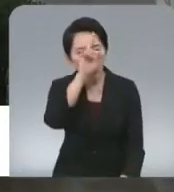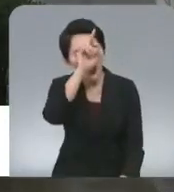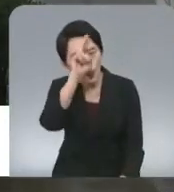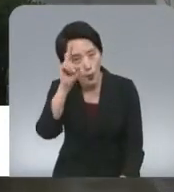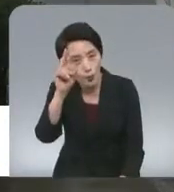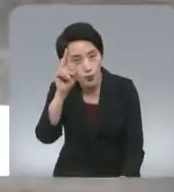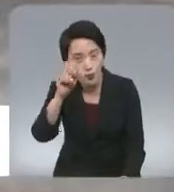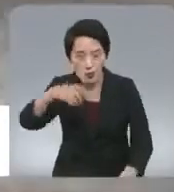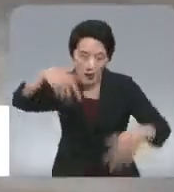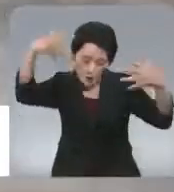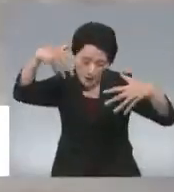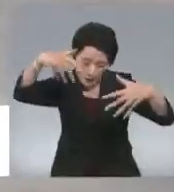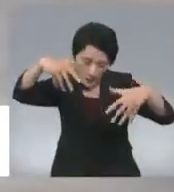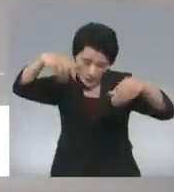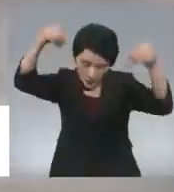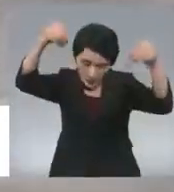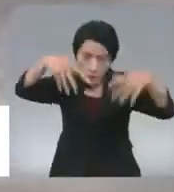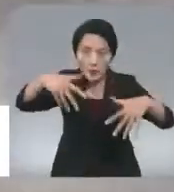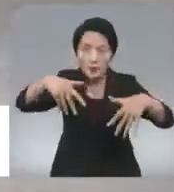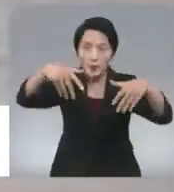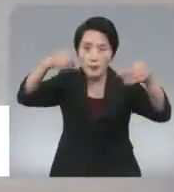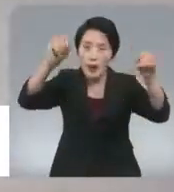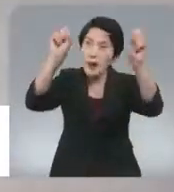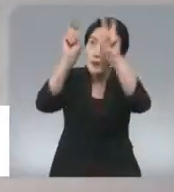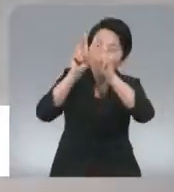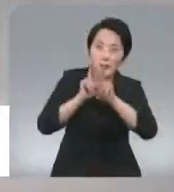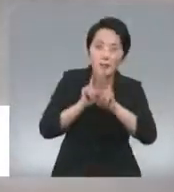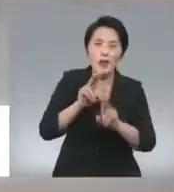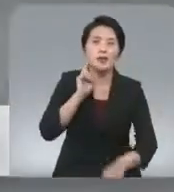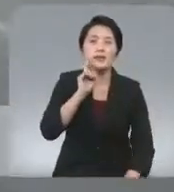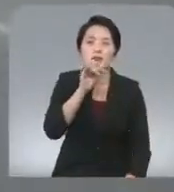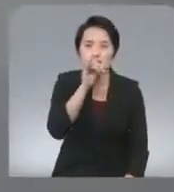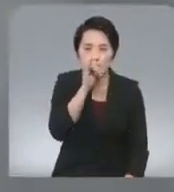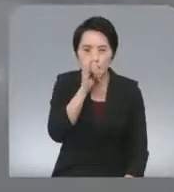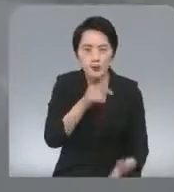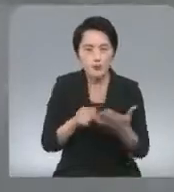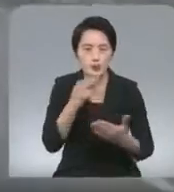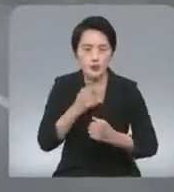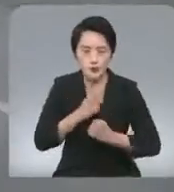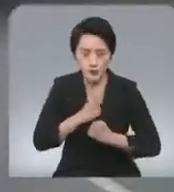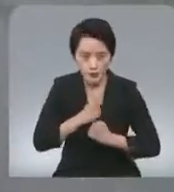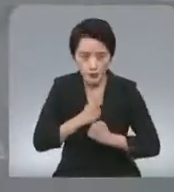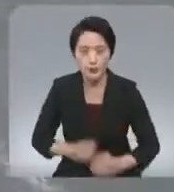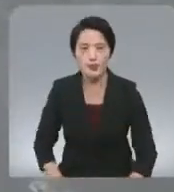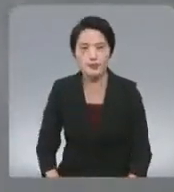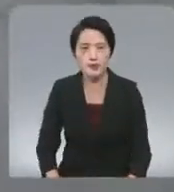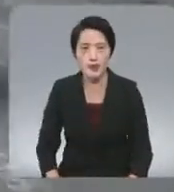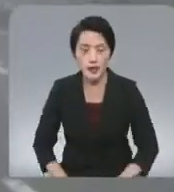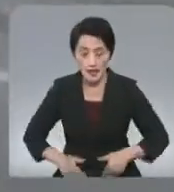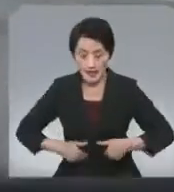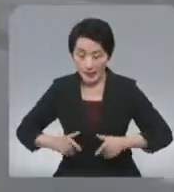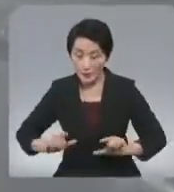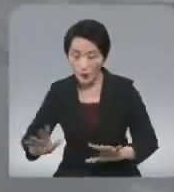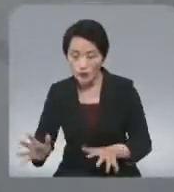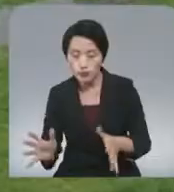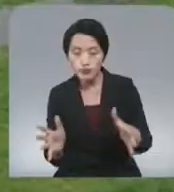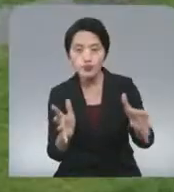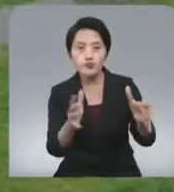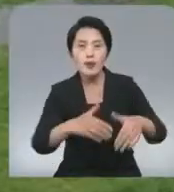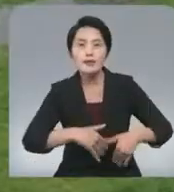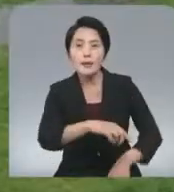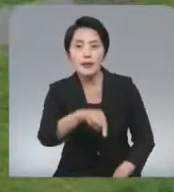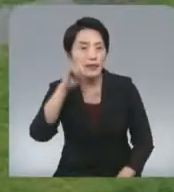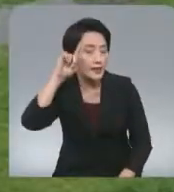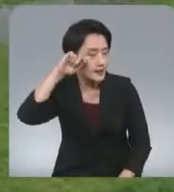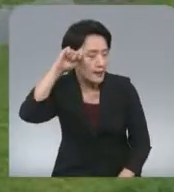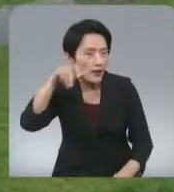вызвать волнения моря у южного побережья острова те чуду по данным корейского управления по контролю и профилактике заболеваний